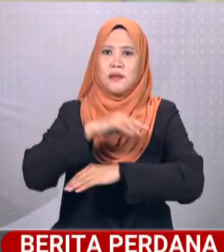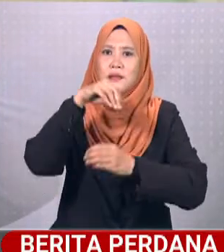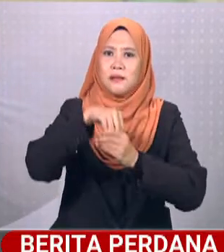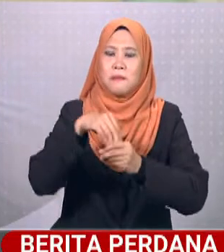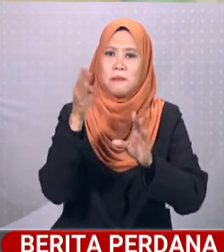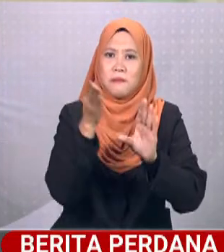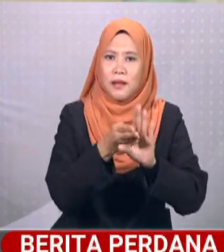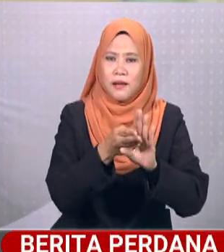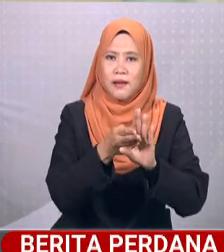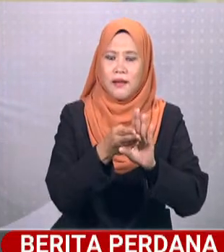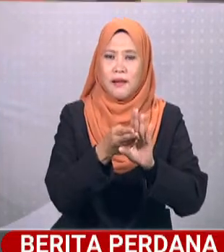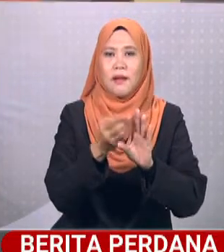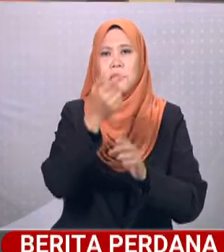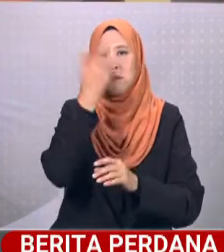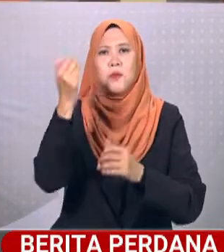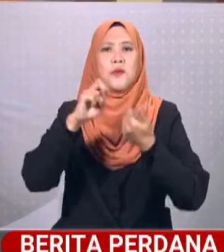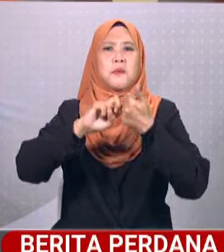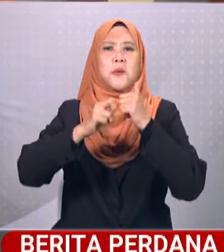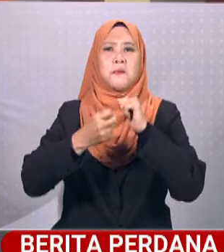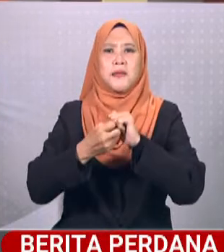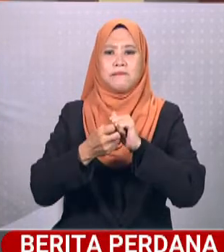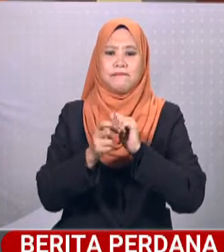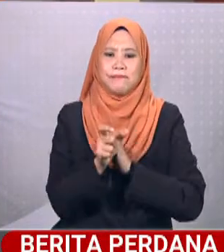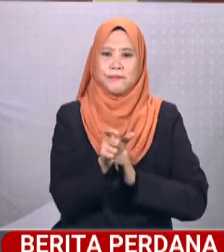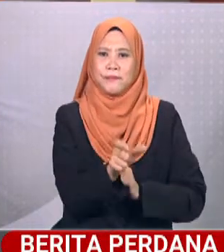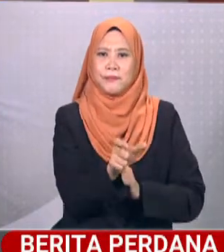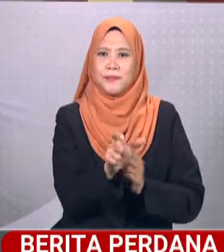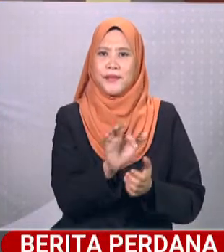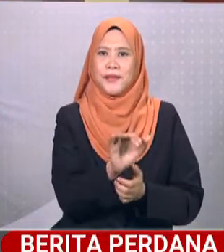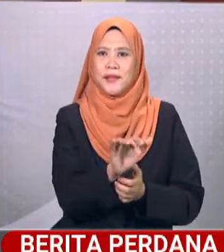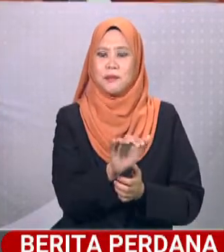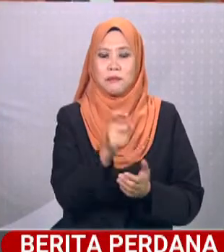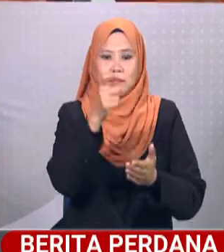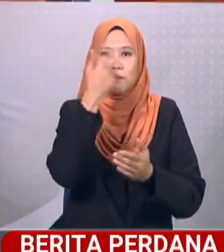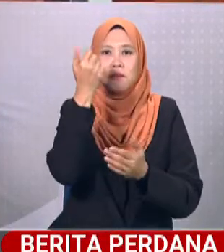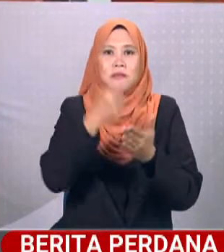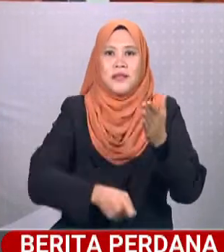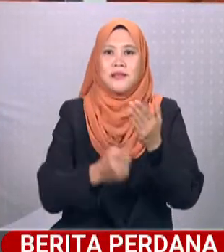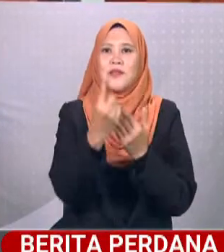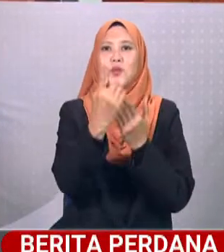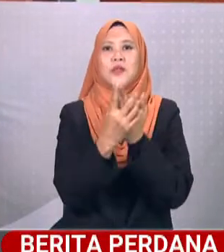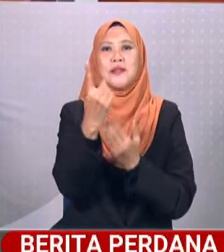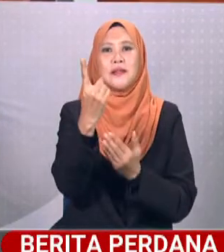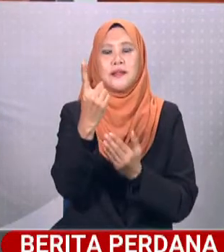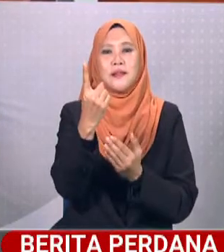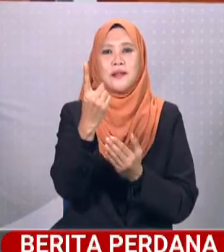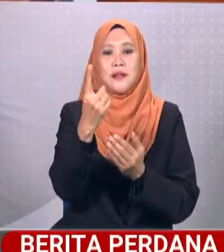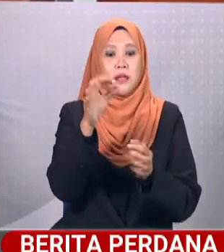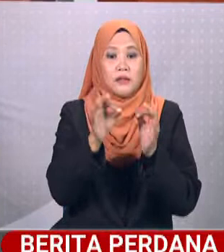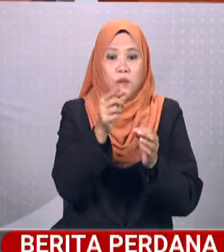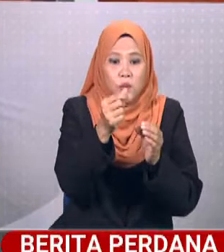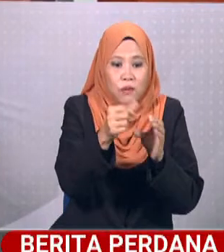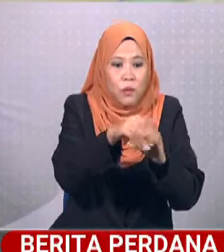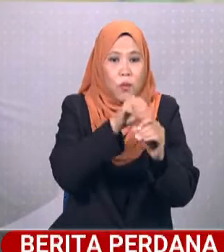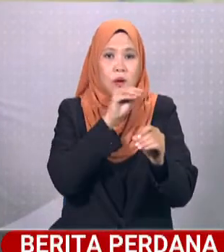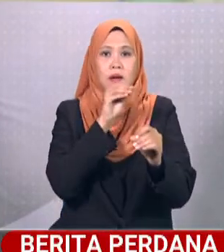bank kerana isu ATM yang menggunakan charge sebanyak RM1 setiap kali pengeluaran